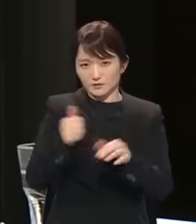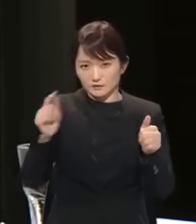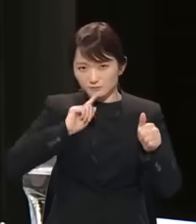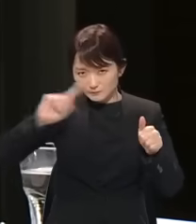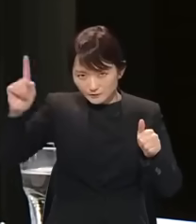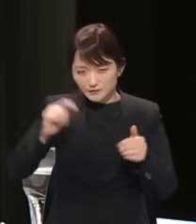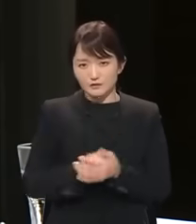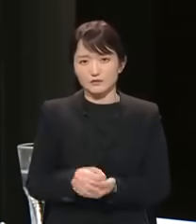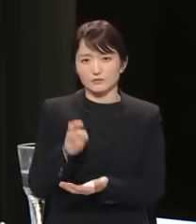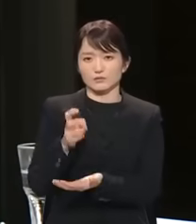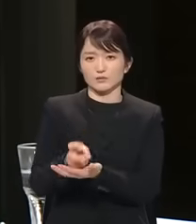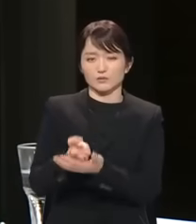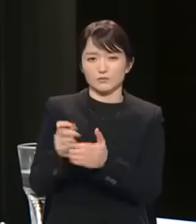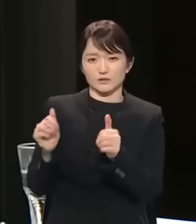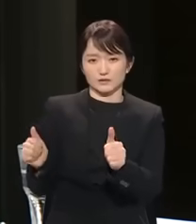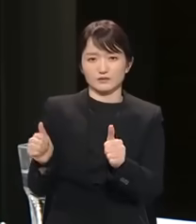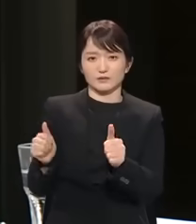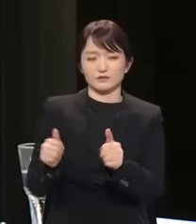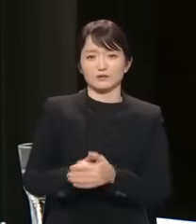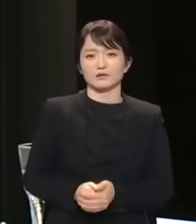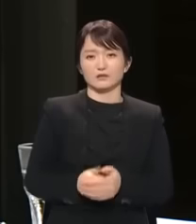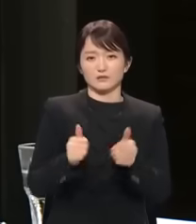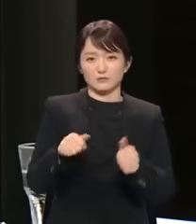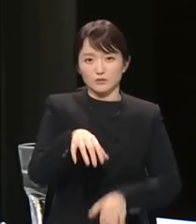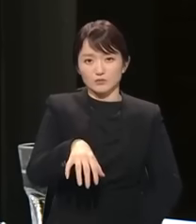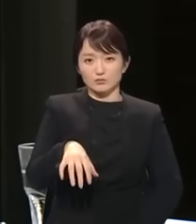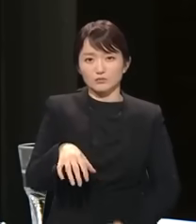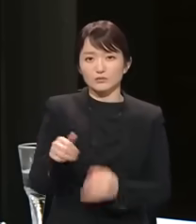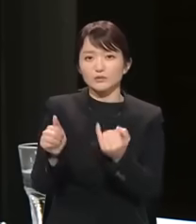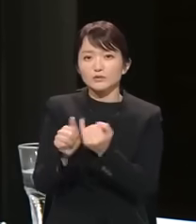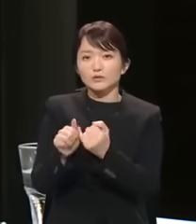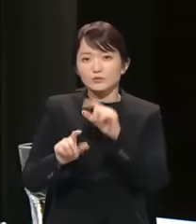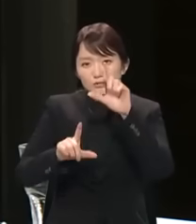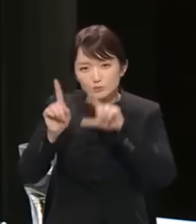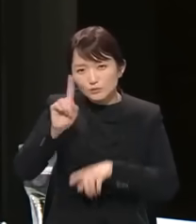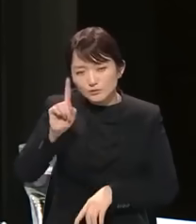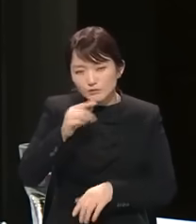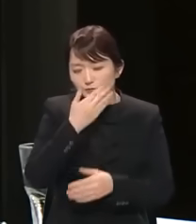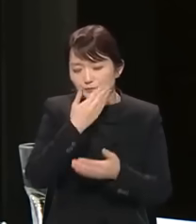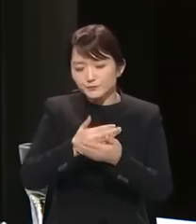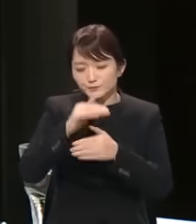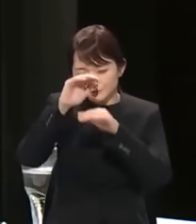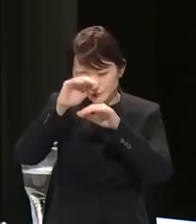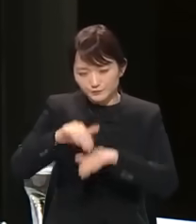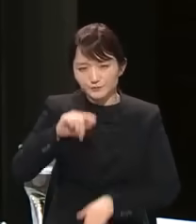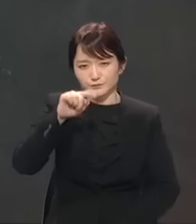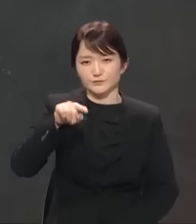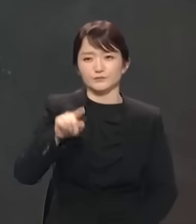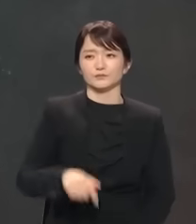심 과정에서 이들 악마 부부 어떤 태도였을 체크포인트